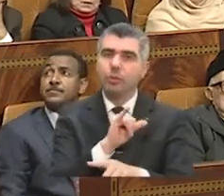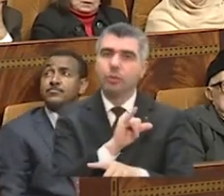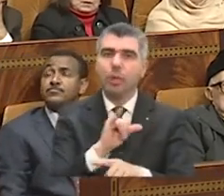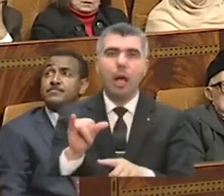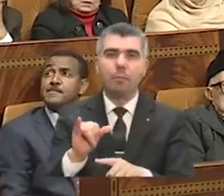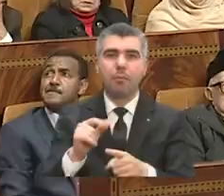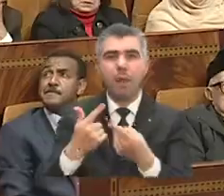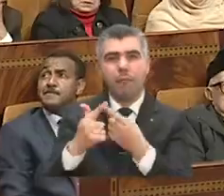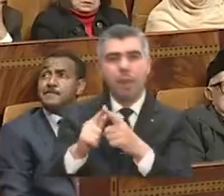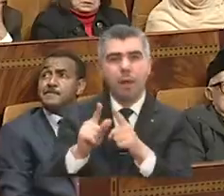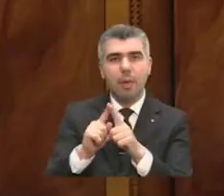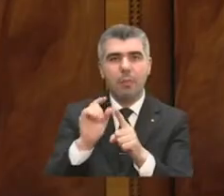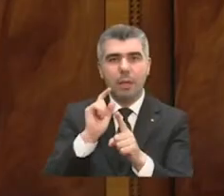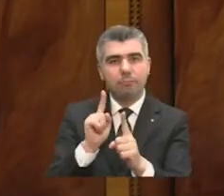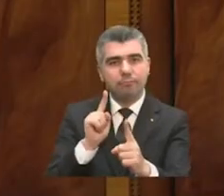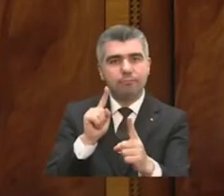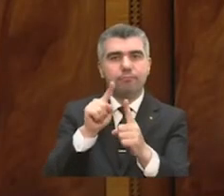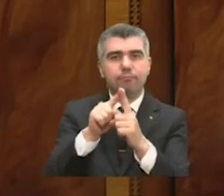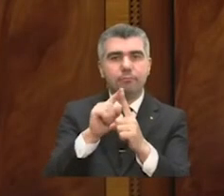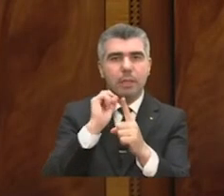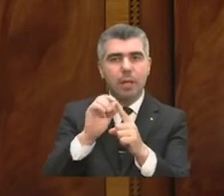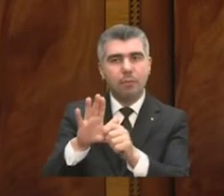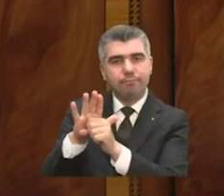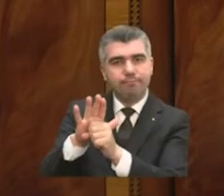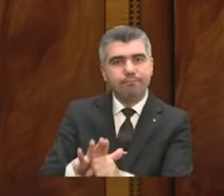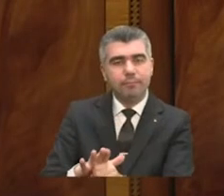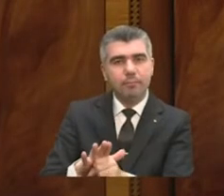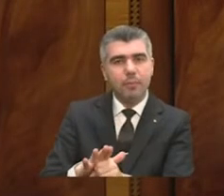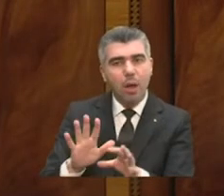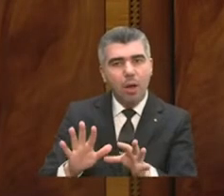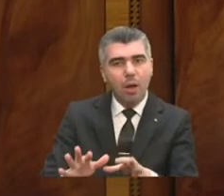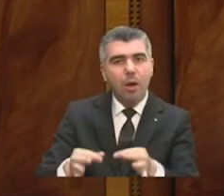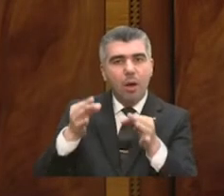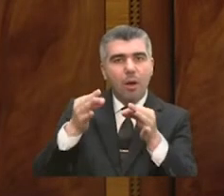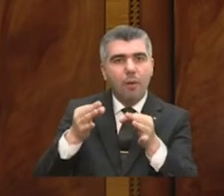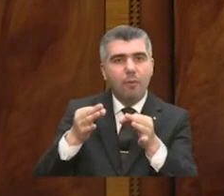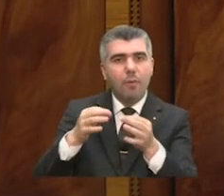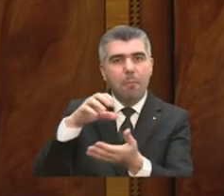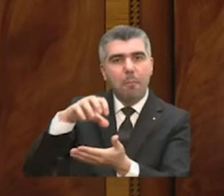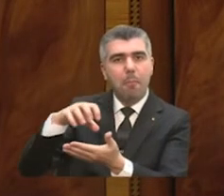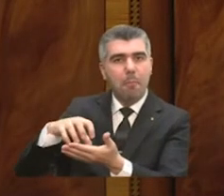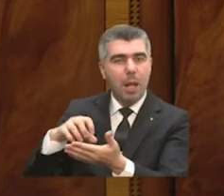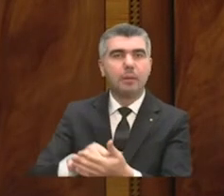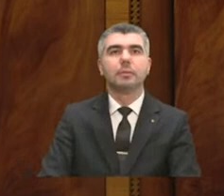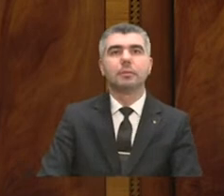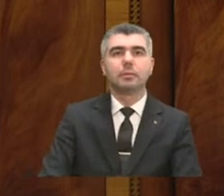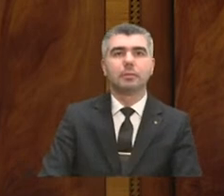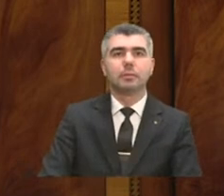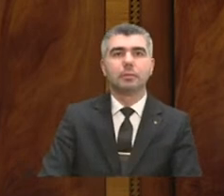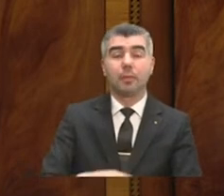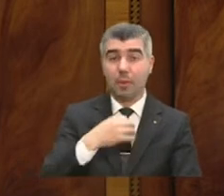de l'Union européenne et dénonce cette position négative